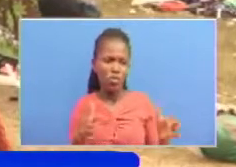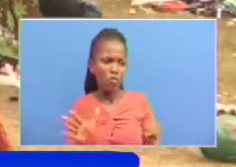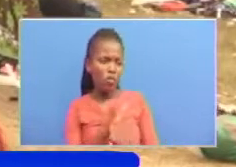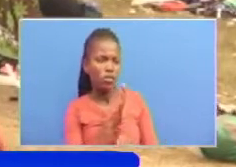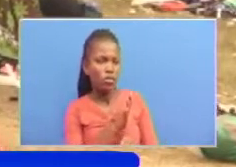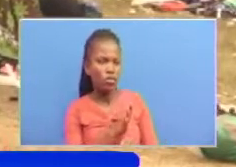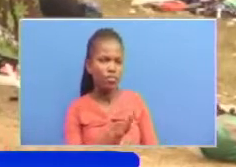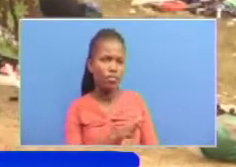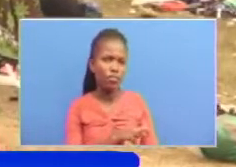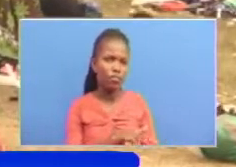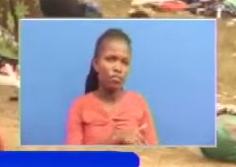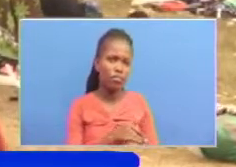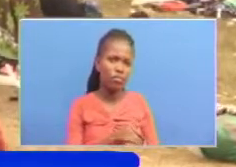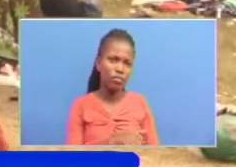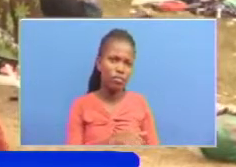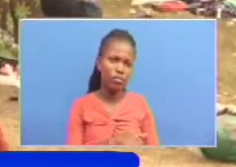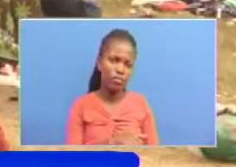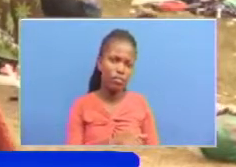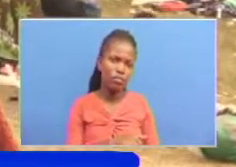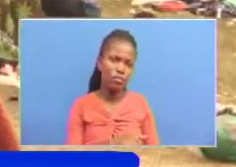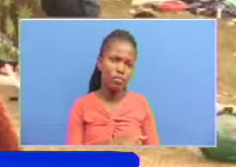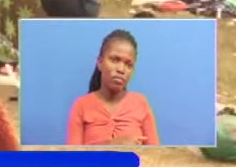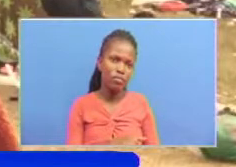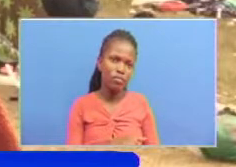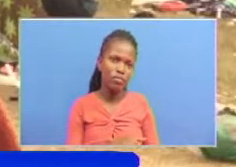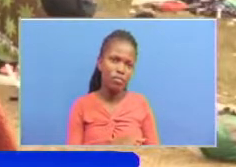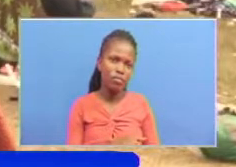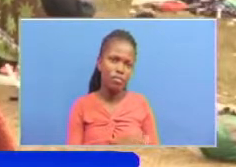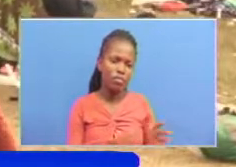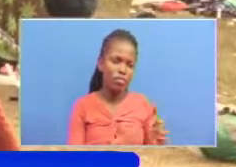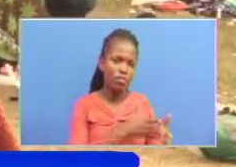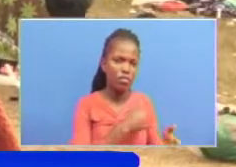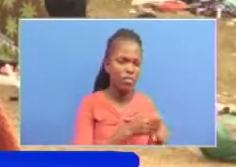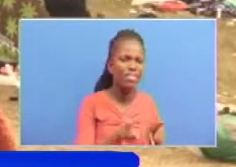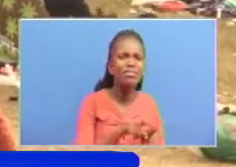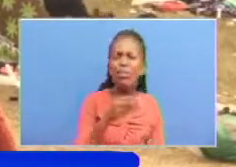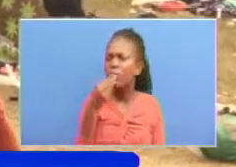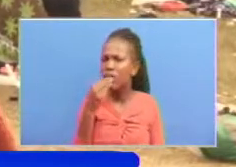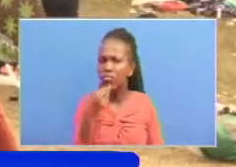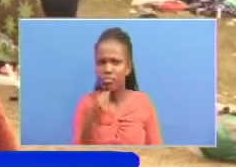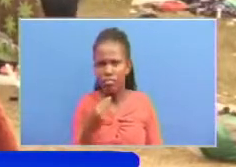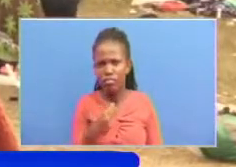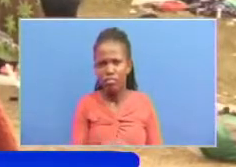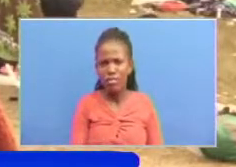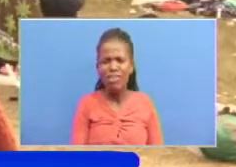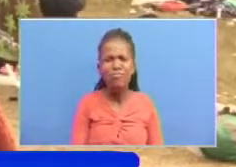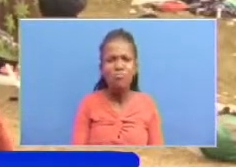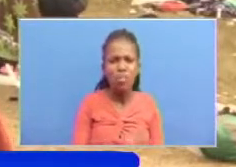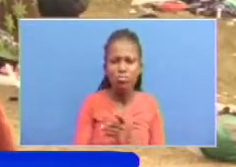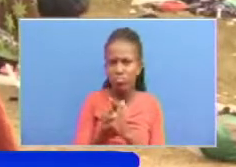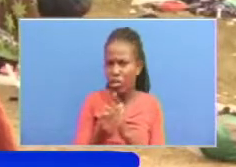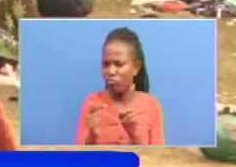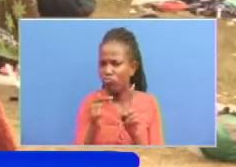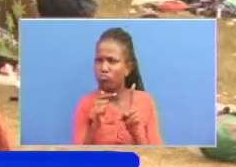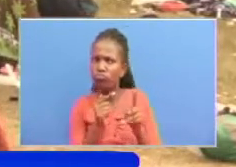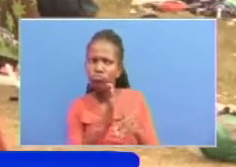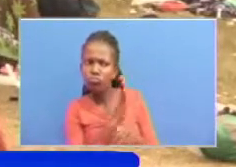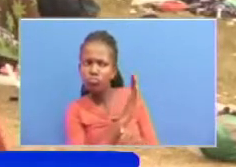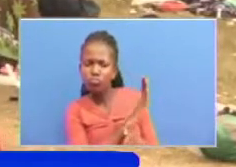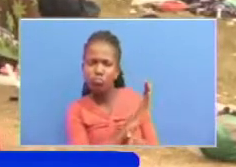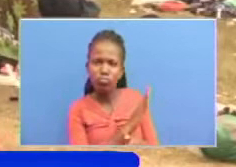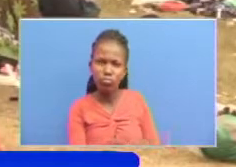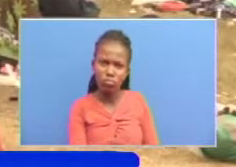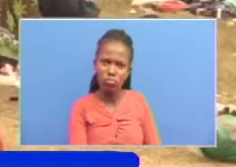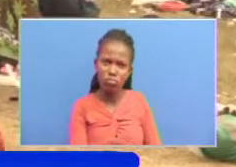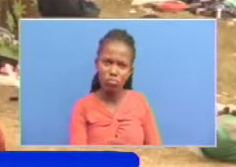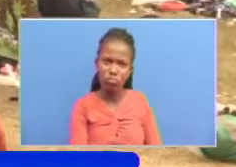yethe ya twitter sindu sito palato kwa toho dhozia sio kwa kinanga ingine siyete tuzemba neti ya sio kuma kwa chemba kasa kumina ile undu ngombe siya kuata wana